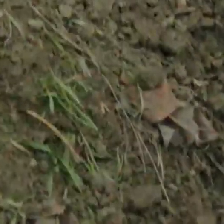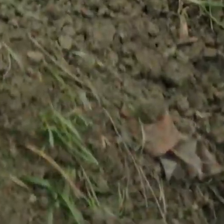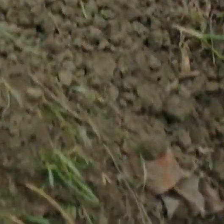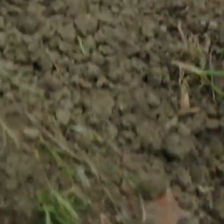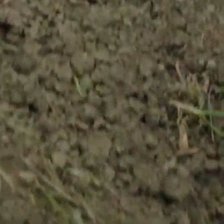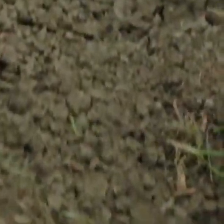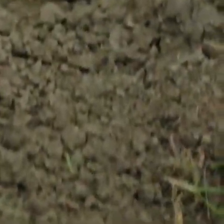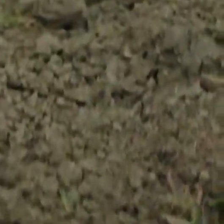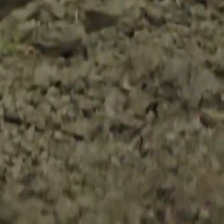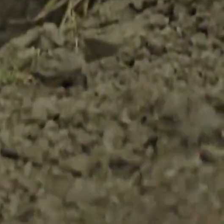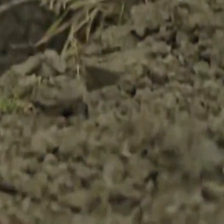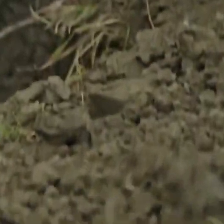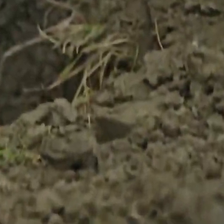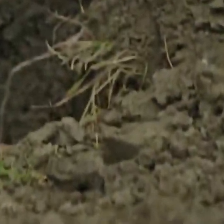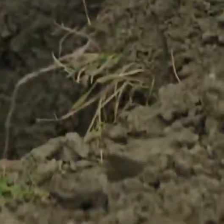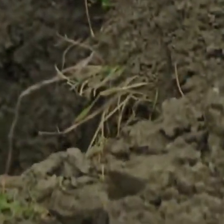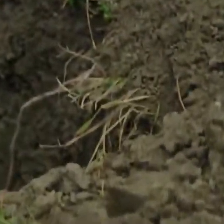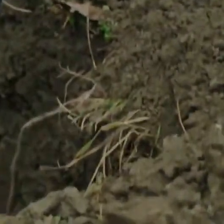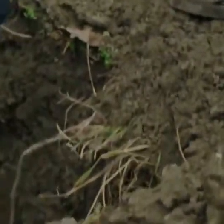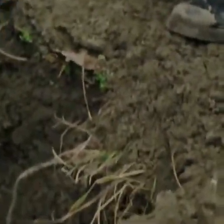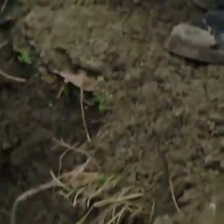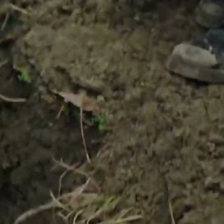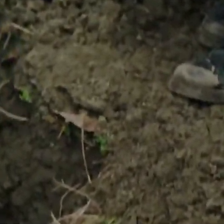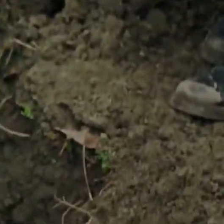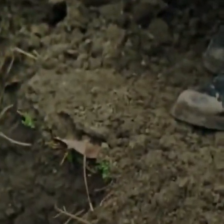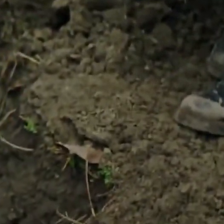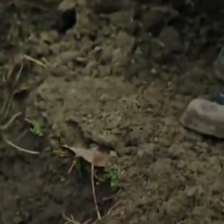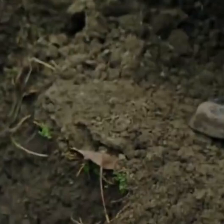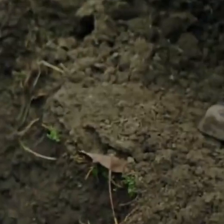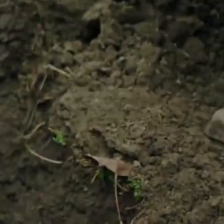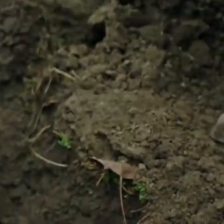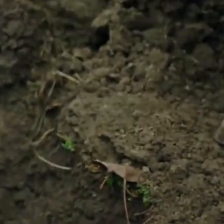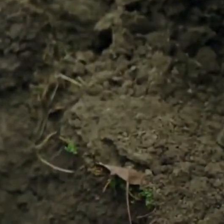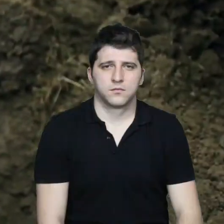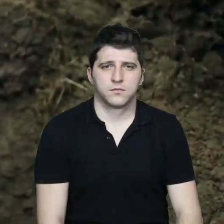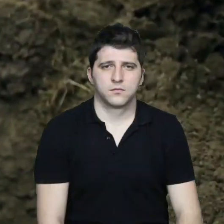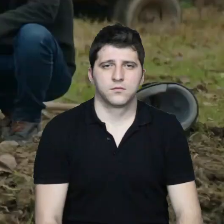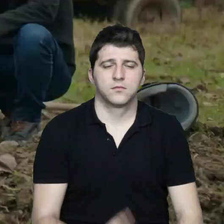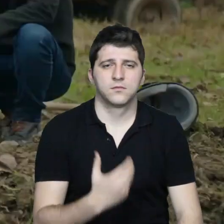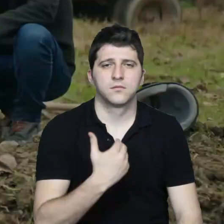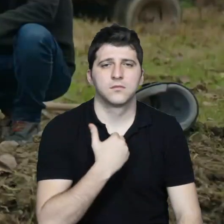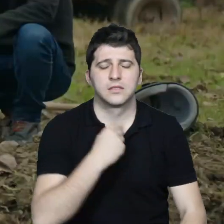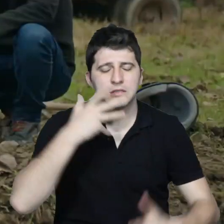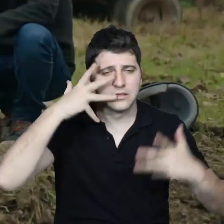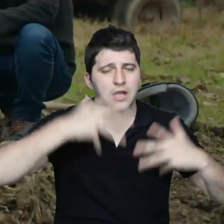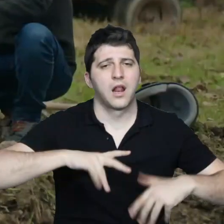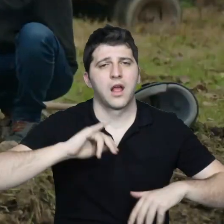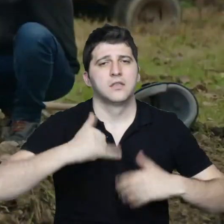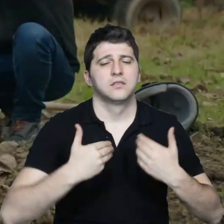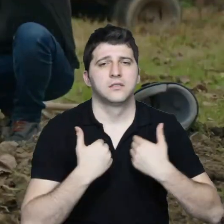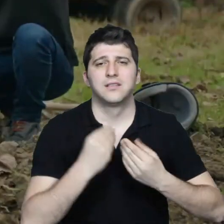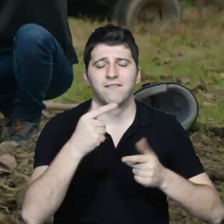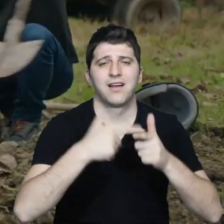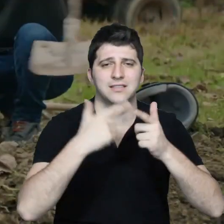Bir süre sonra Oral toprağa kazdığı çukurun içinde. Kürekle toprağı kenara almış. Panter içinde kaldım ha. Al şunu